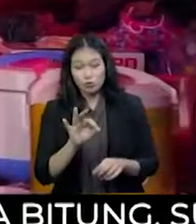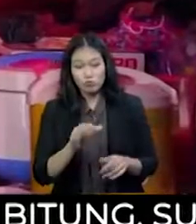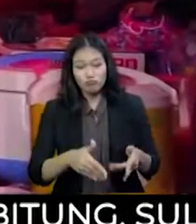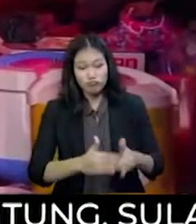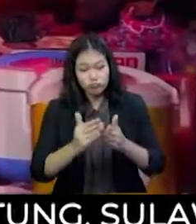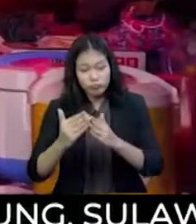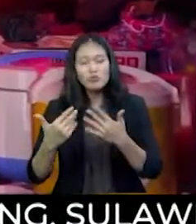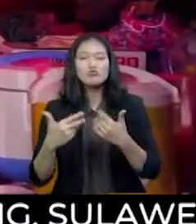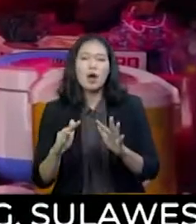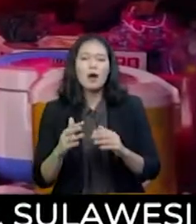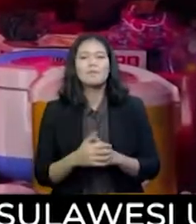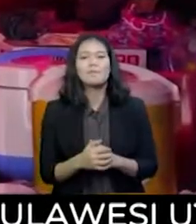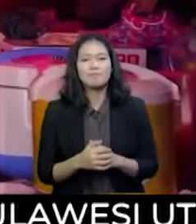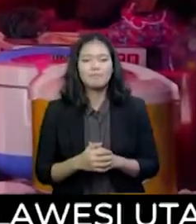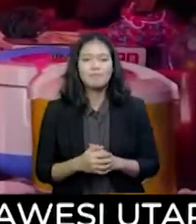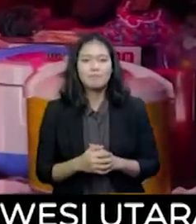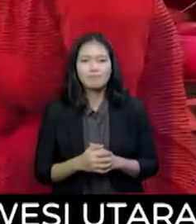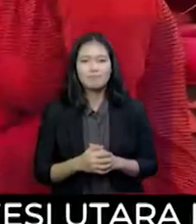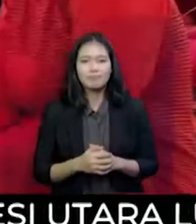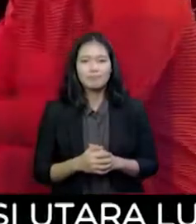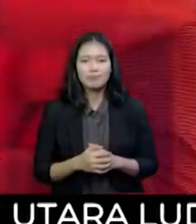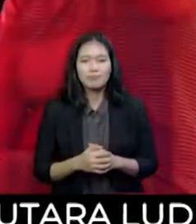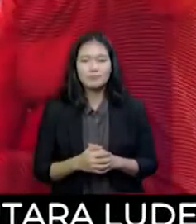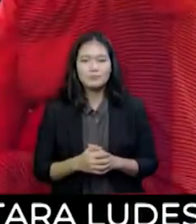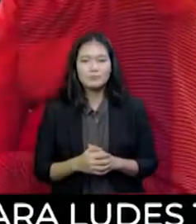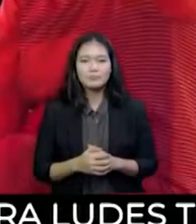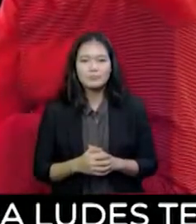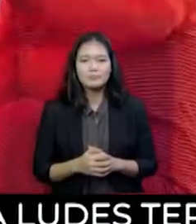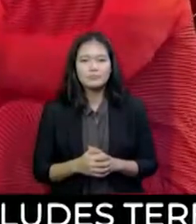sudah dalam pembangunan. Dari Lumajang, Jawa Timur, Yaya Nugroho, iNews melaporkan.